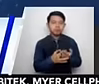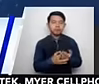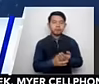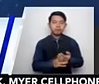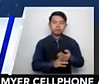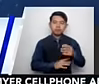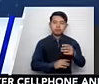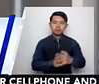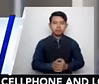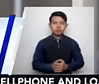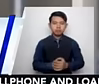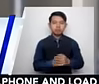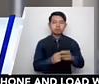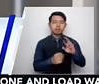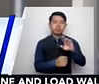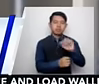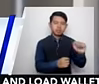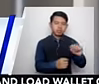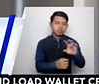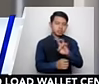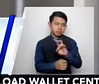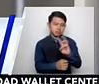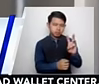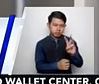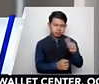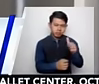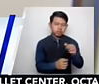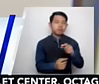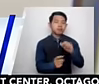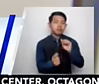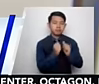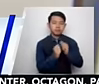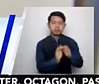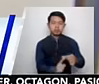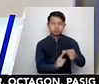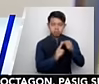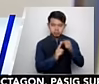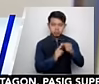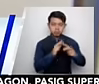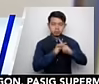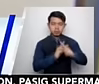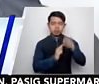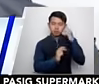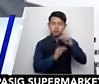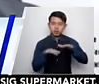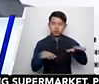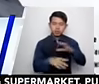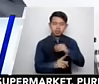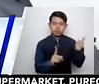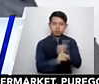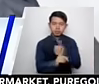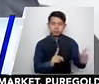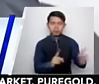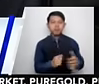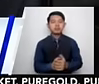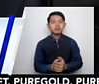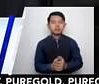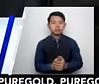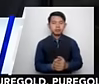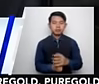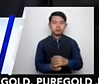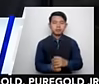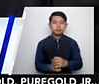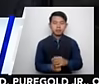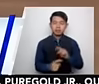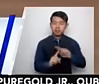Act 7610 o Special Protection of Children Against Abuse, Exploitation and Discrimination Act. Tumanggi siyang magbigay ng pahaya. Inaalam